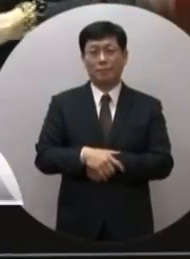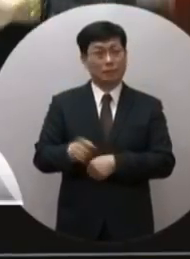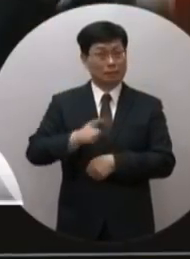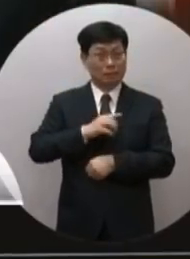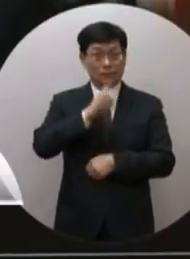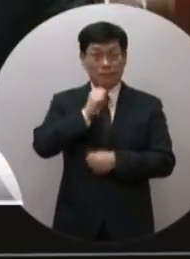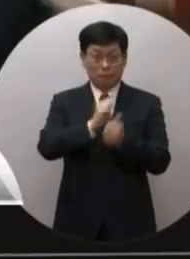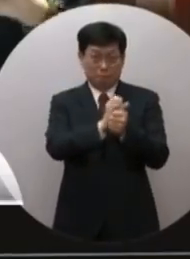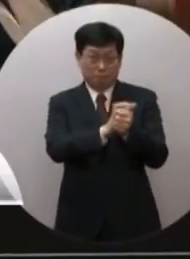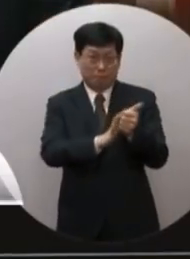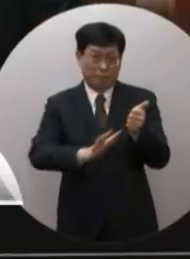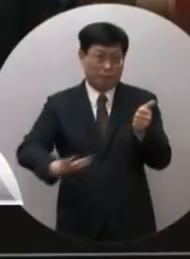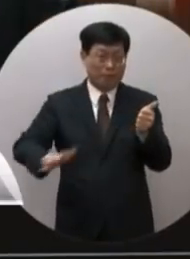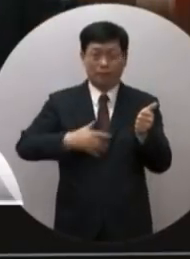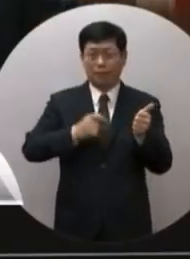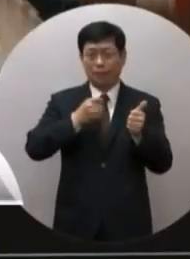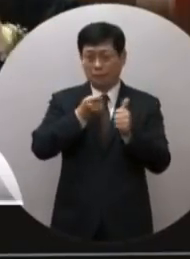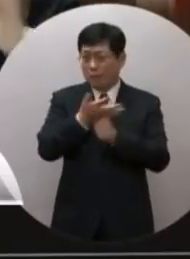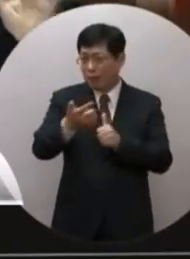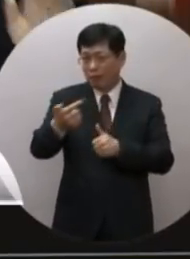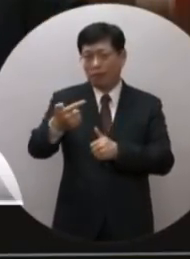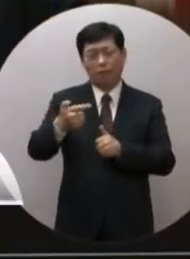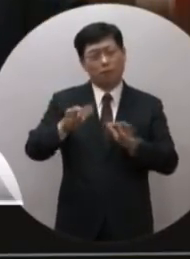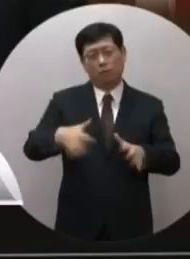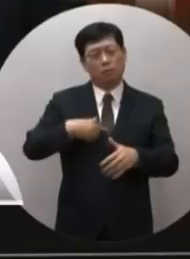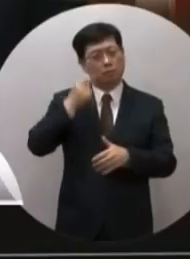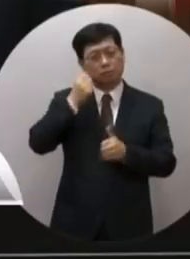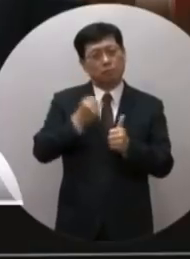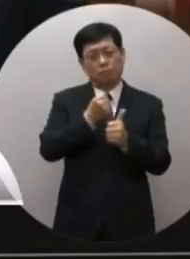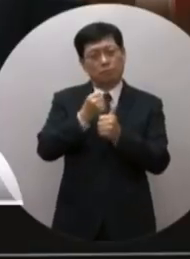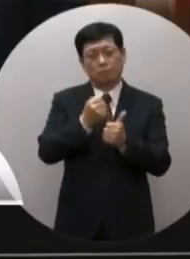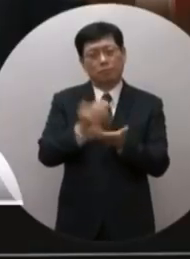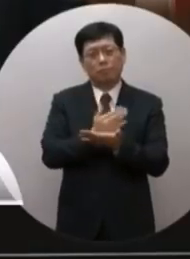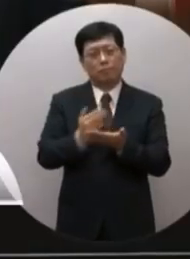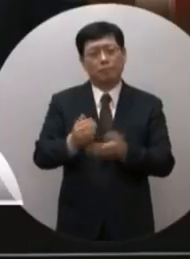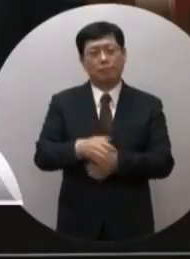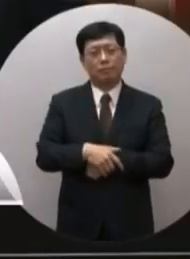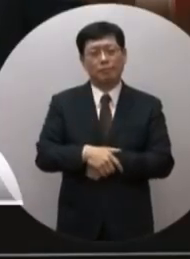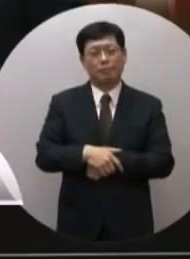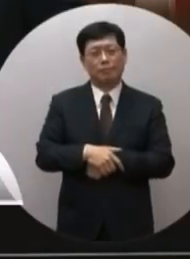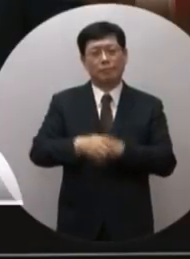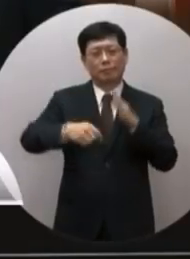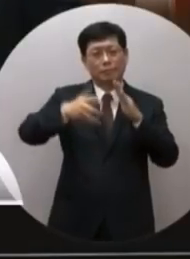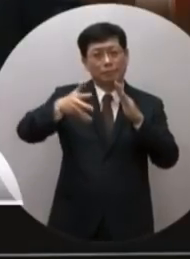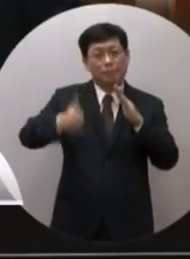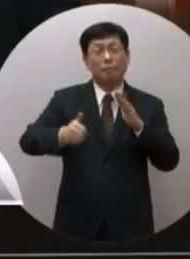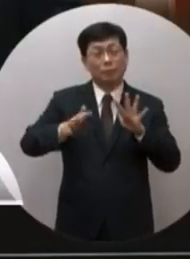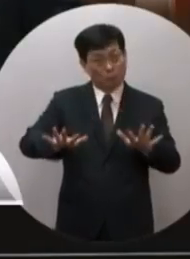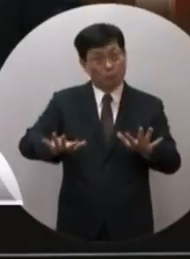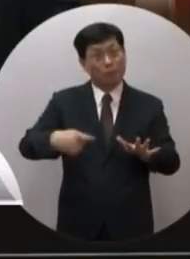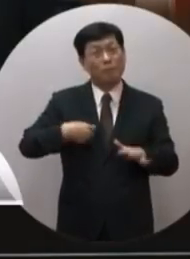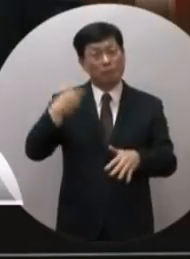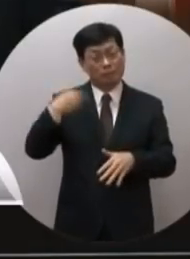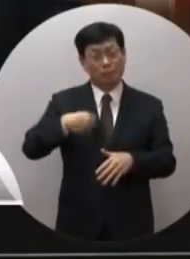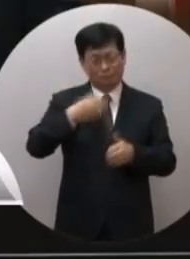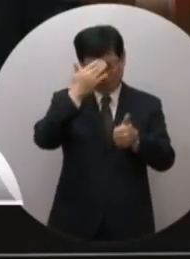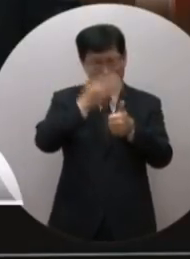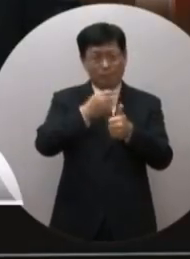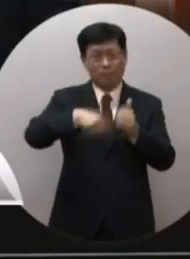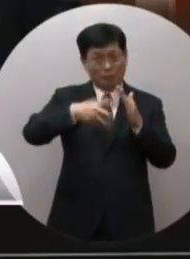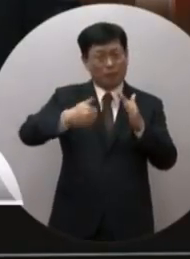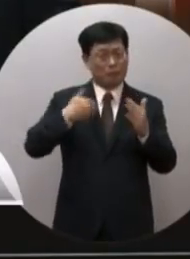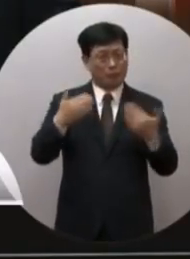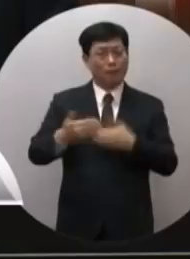它所造成多大的感染，我们现在完全无法判断。院长，本席要请院长了